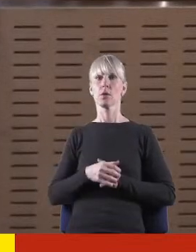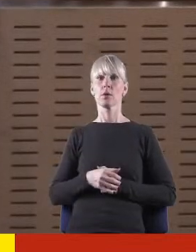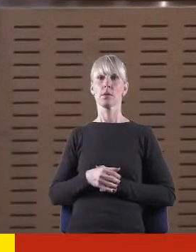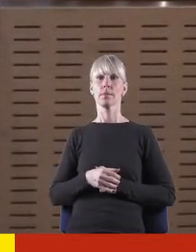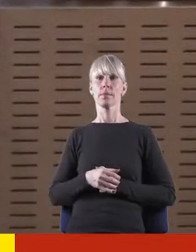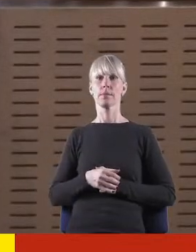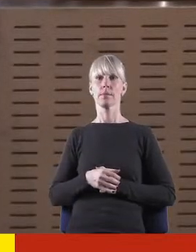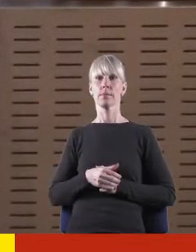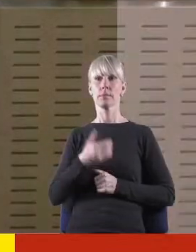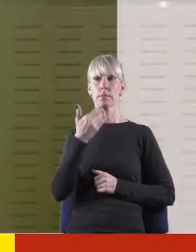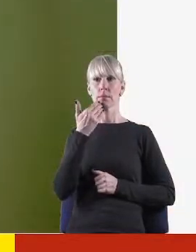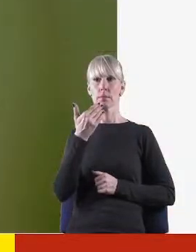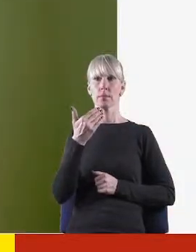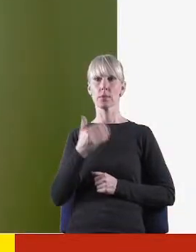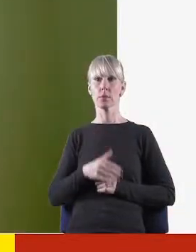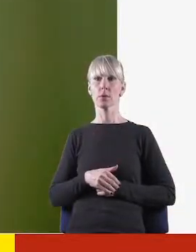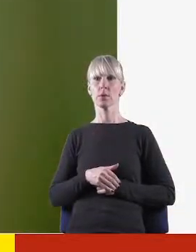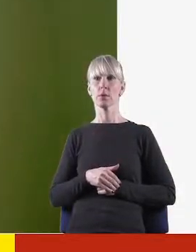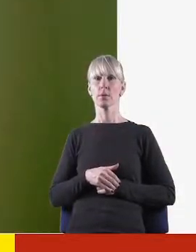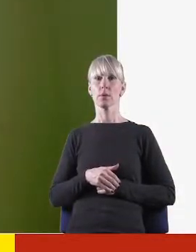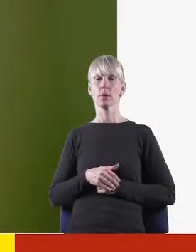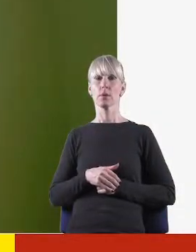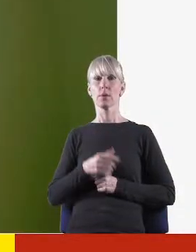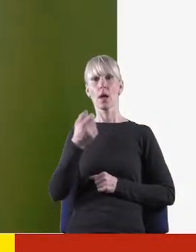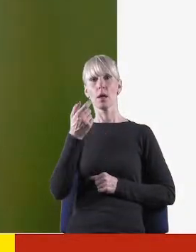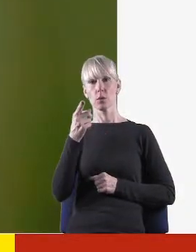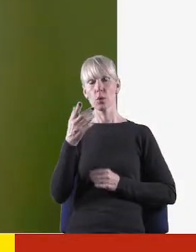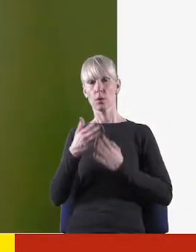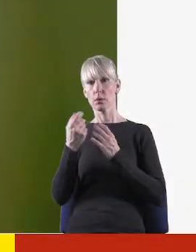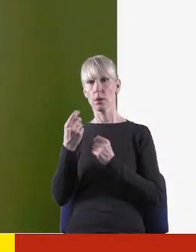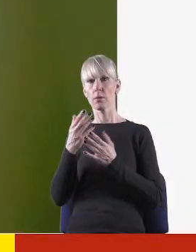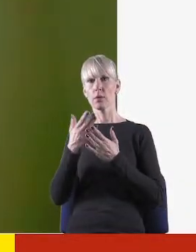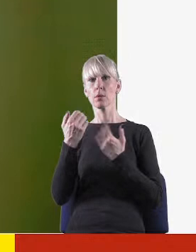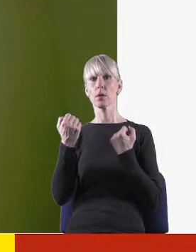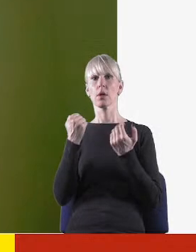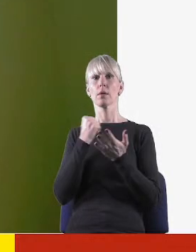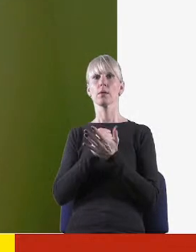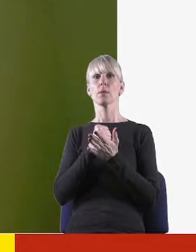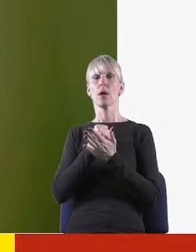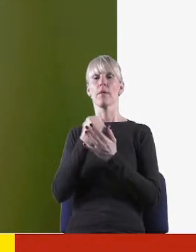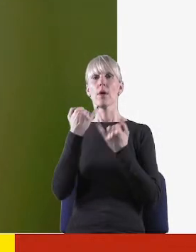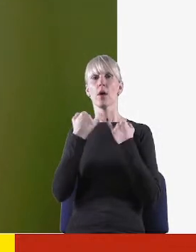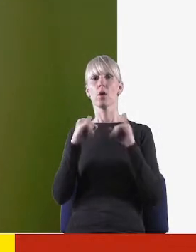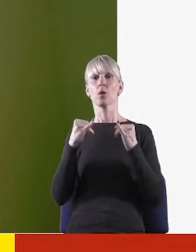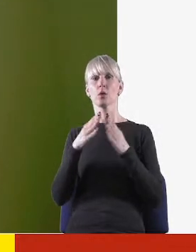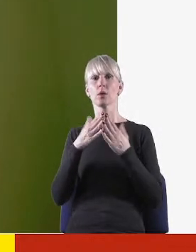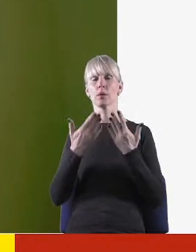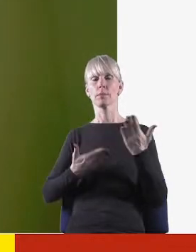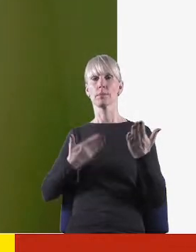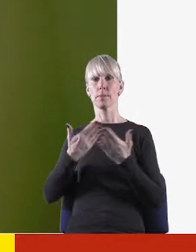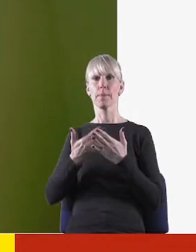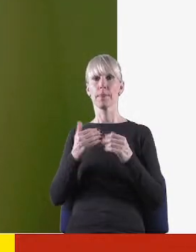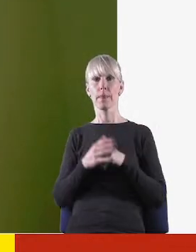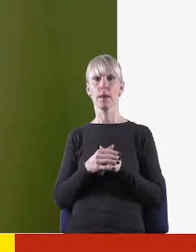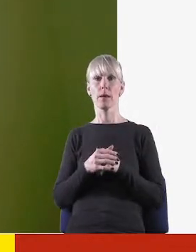Dziękuję bardzo pani przewodnicząca. Ja właściwie o tym miałam mówić w sprawach różnych wniesionych. Tak się składa, że dotyczy to